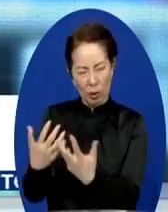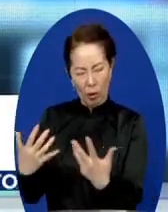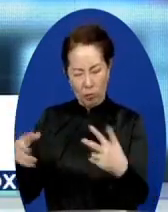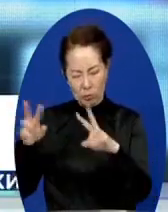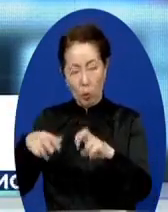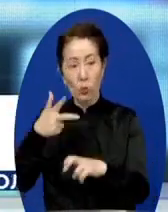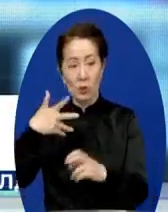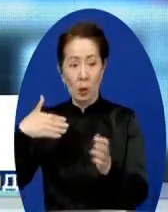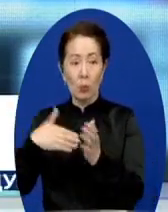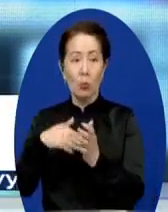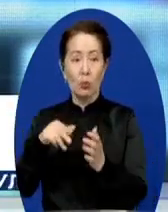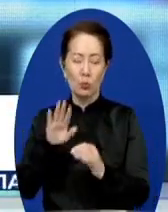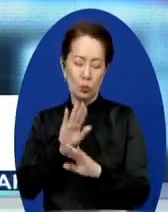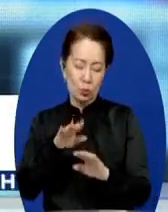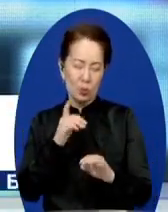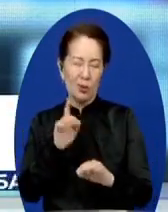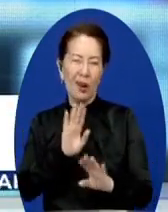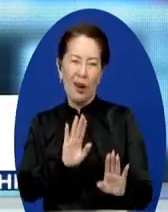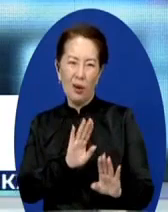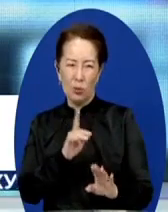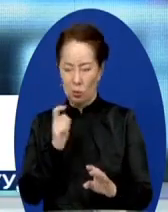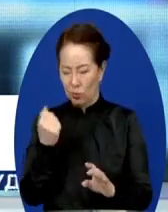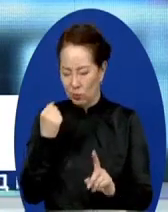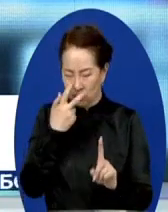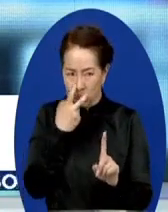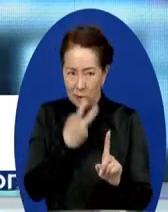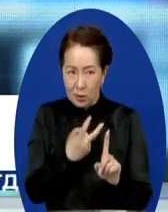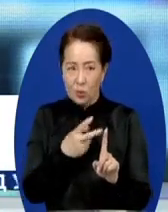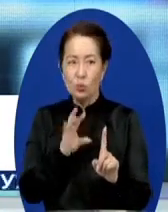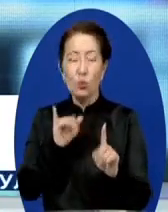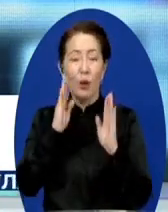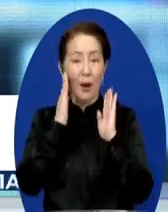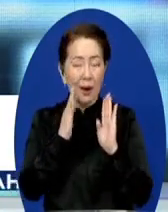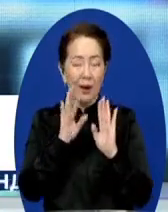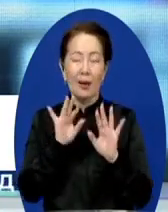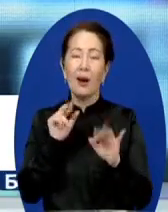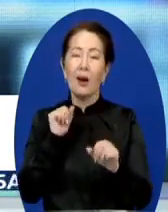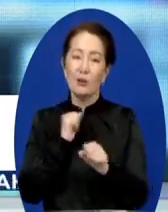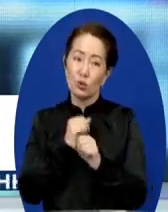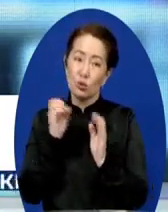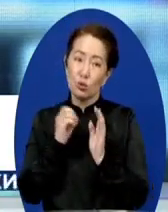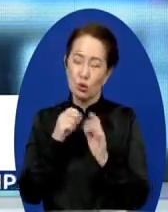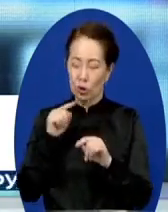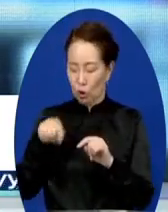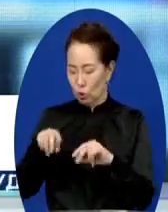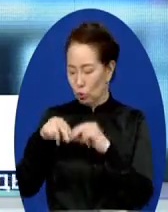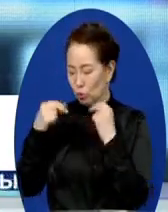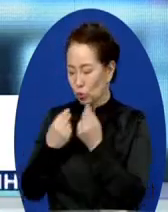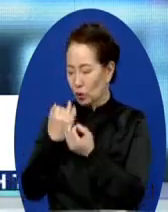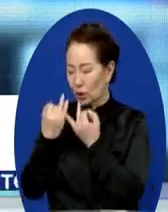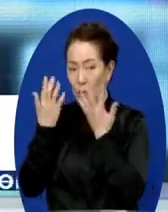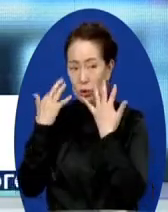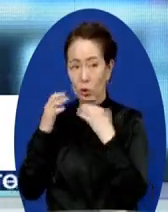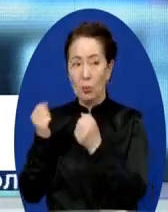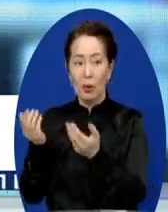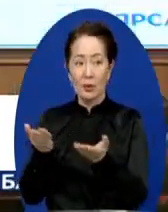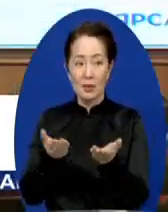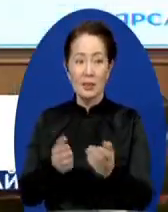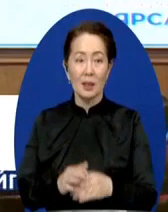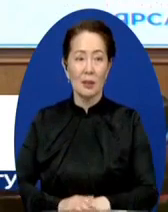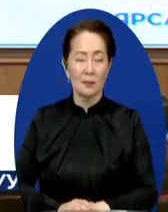байна. Хүүхдийг үл хайхрах хүчирхийлэлээс хамгаалахын тулд юун дээр анхаарч хэрхэн ажиллах хэрэгтэй талаар өнөөдөр чуулган зохион байгуулагдсан